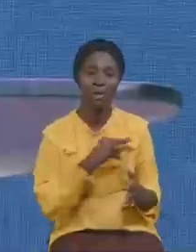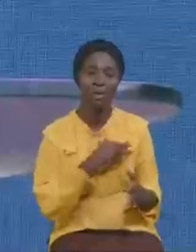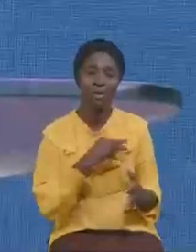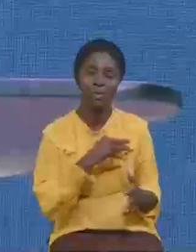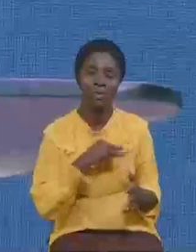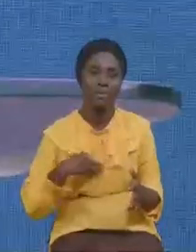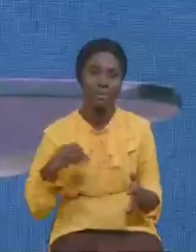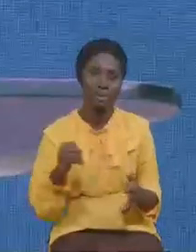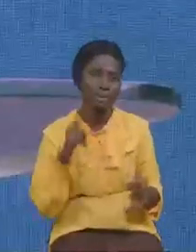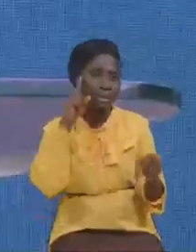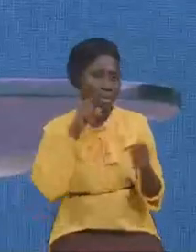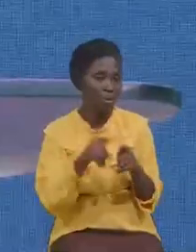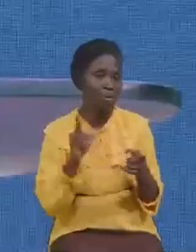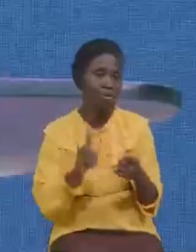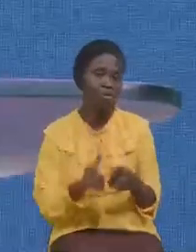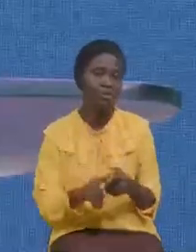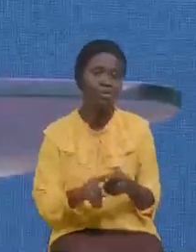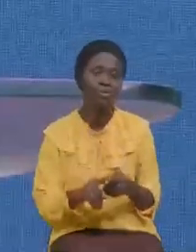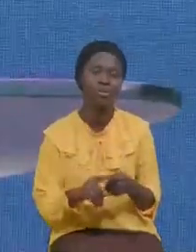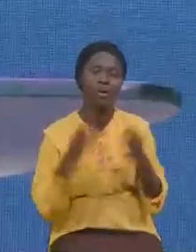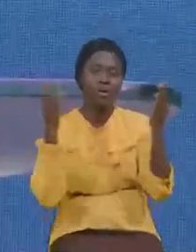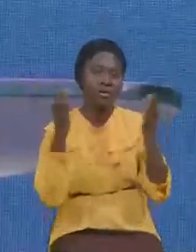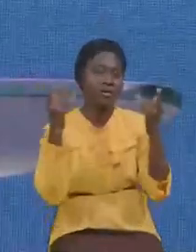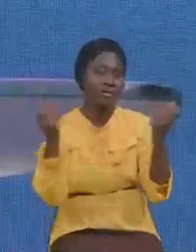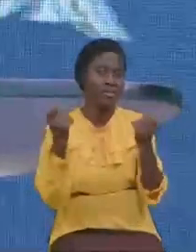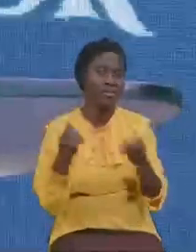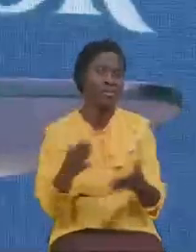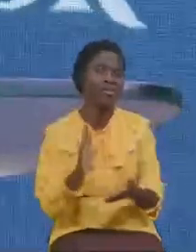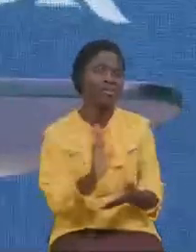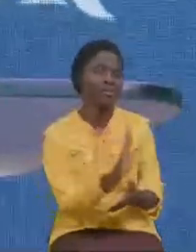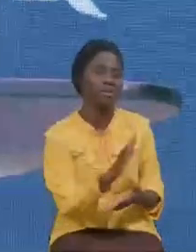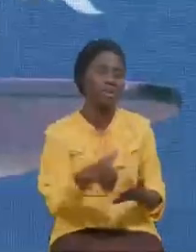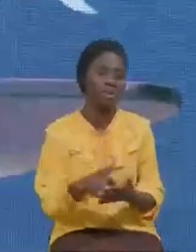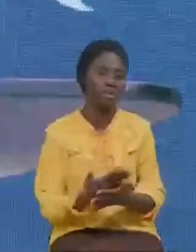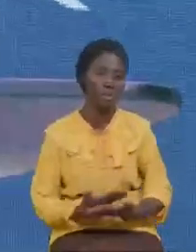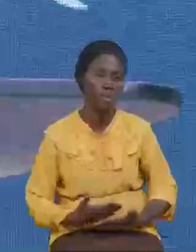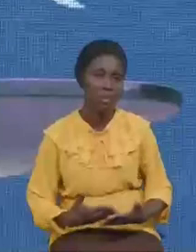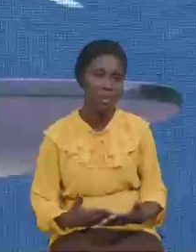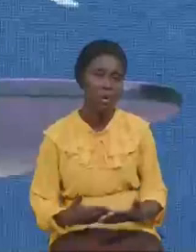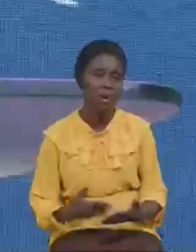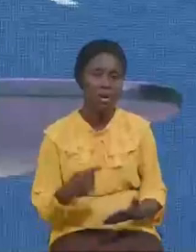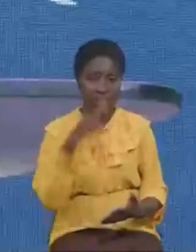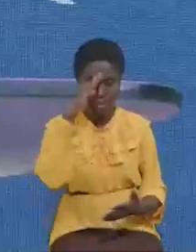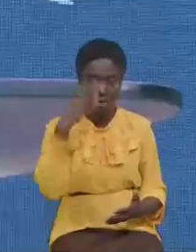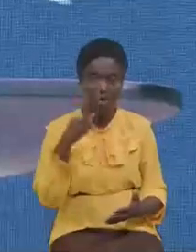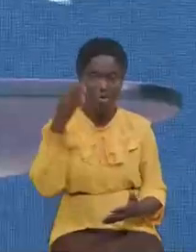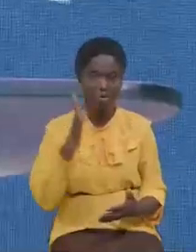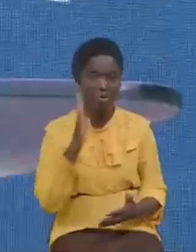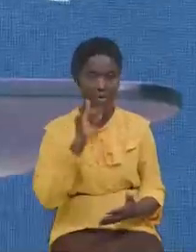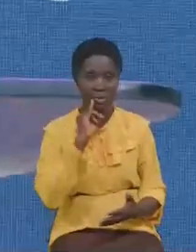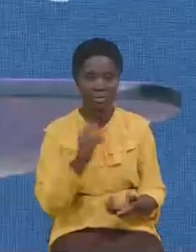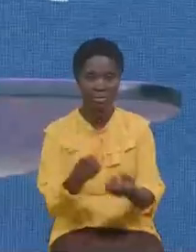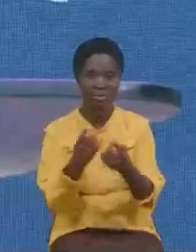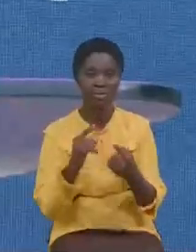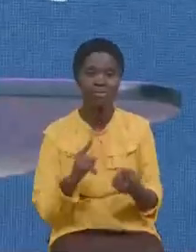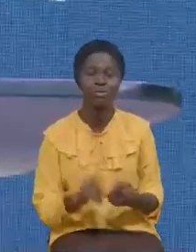à nos frères qui célèbrent leur nouvelle naissance, bientôt l'homme de Dieu viendra prier pour nous.